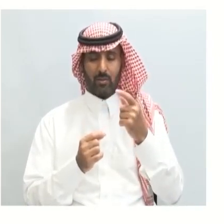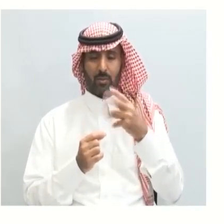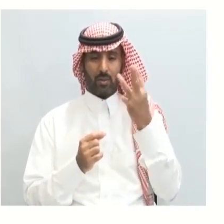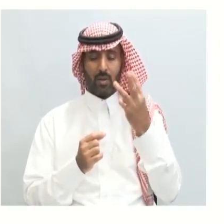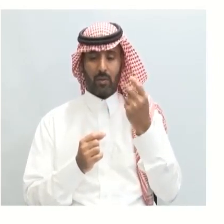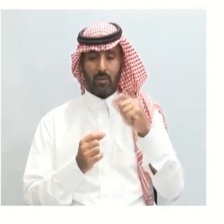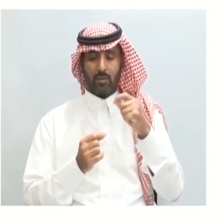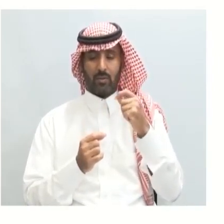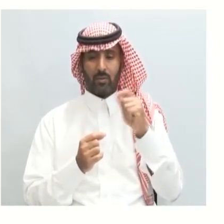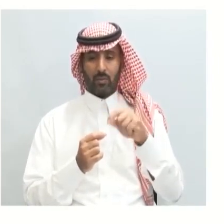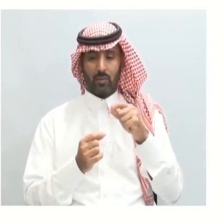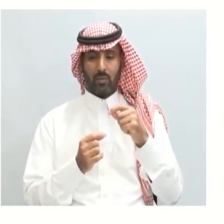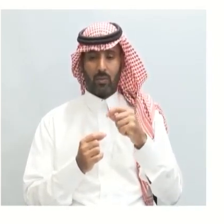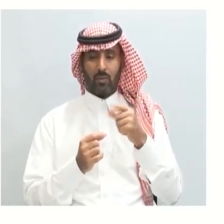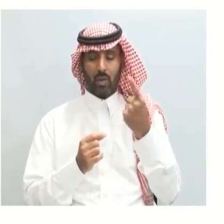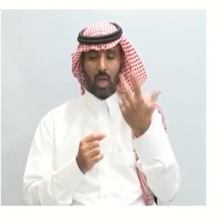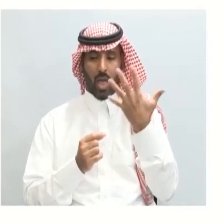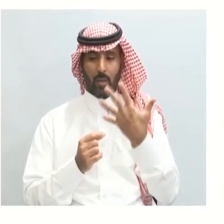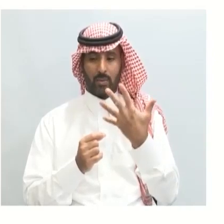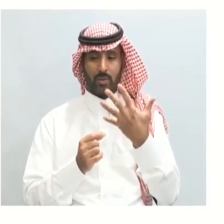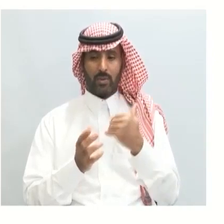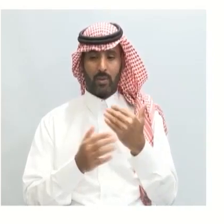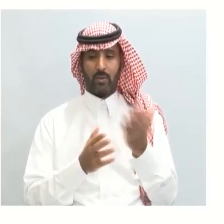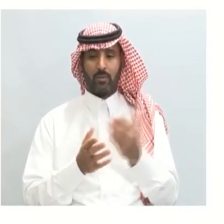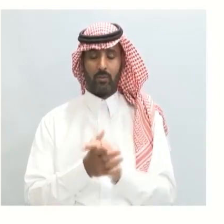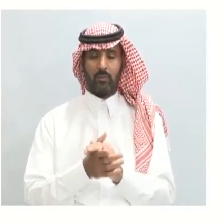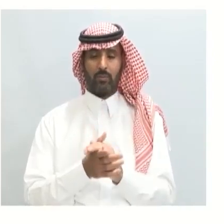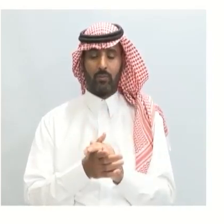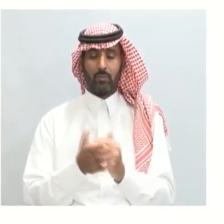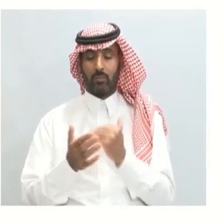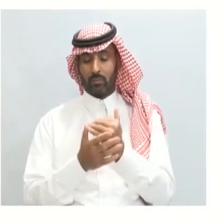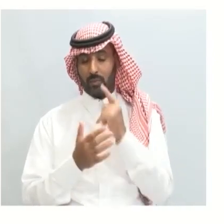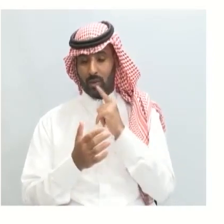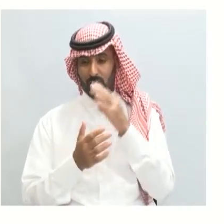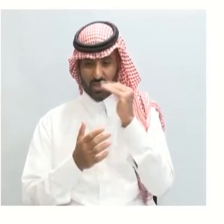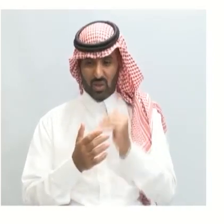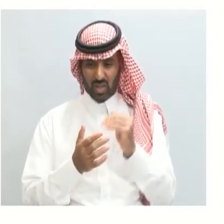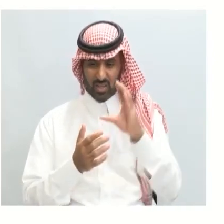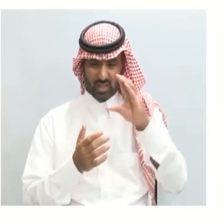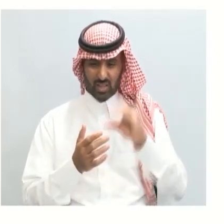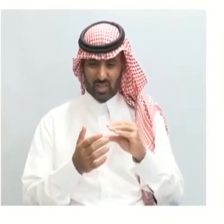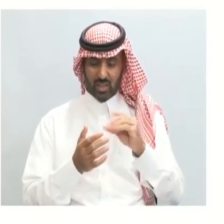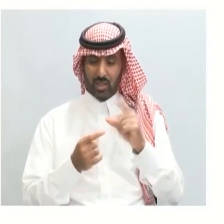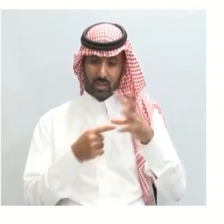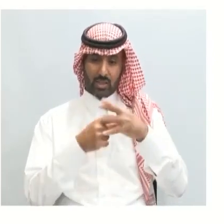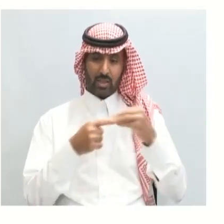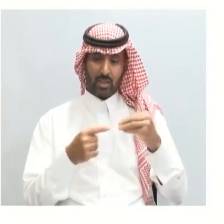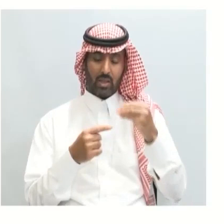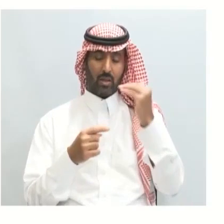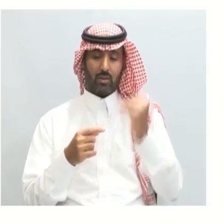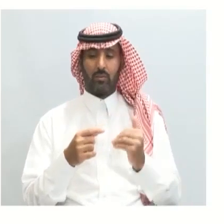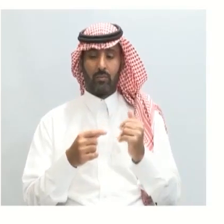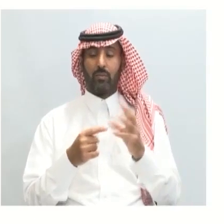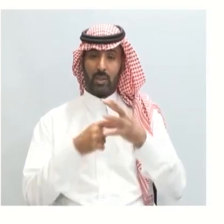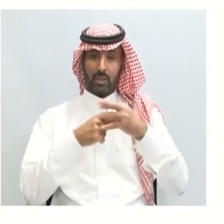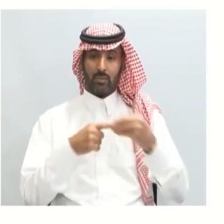0.31 او 301 من 1000 بعد ذلك يقول لي خفض اذا طرح طرح اذا